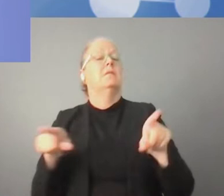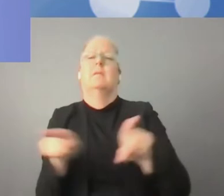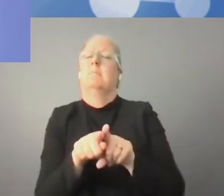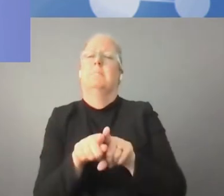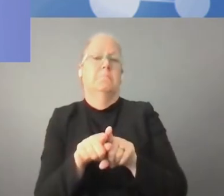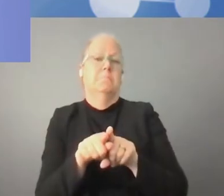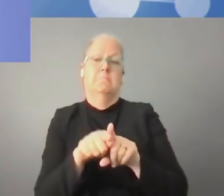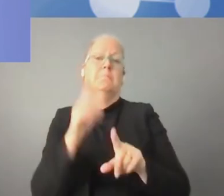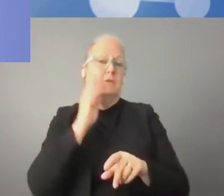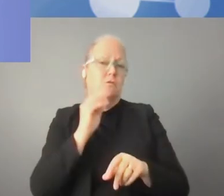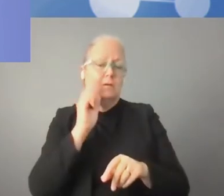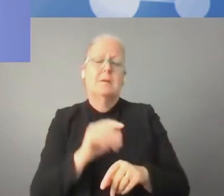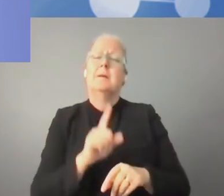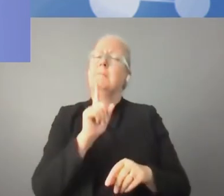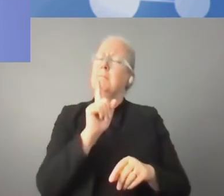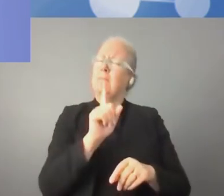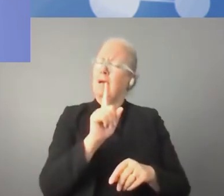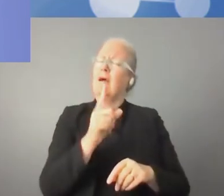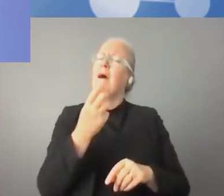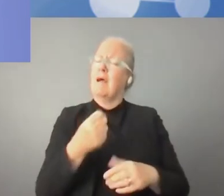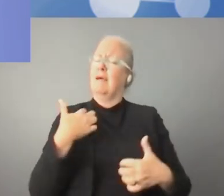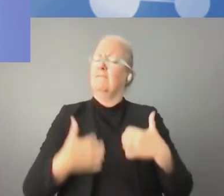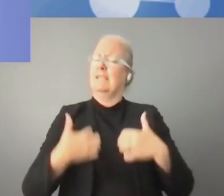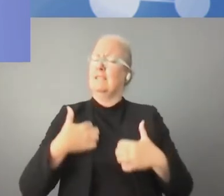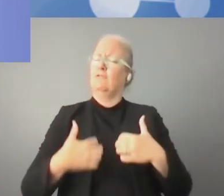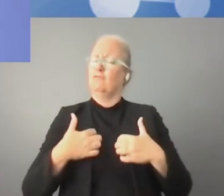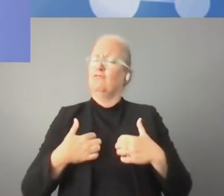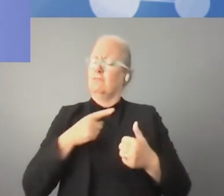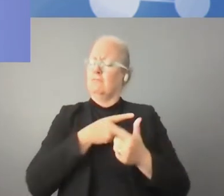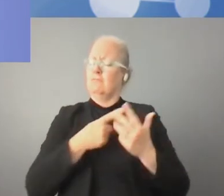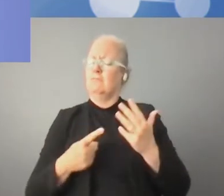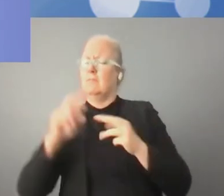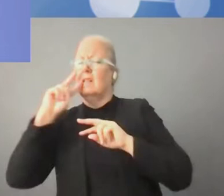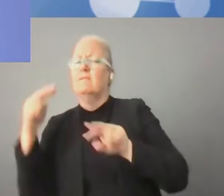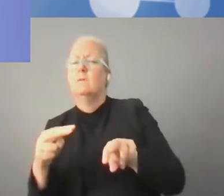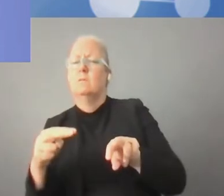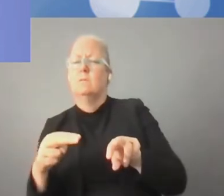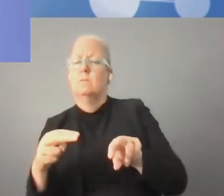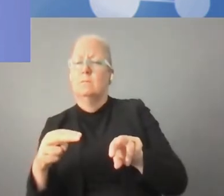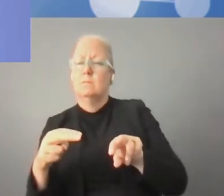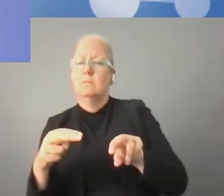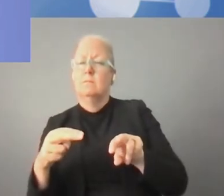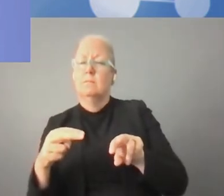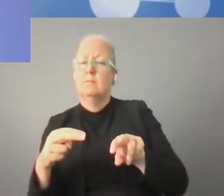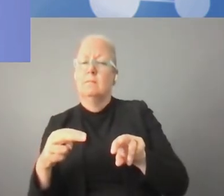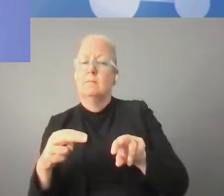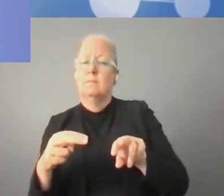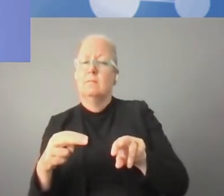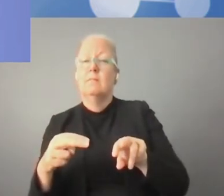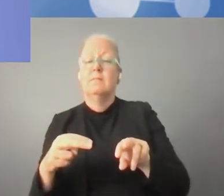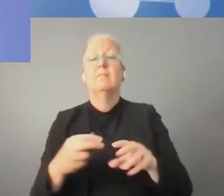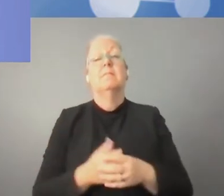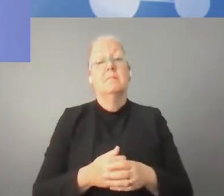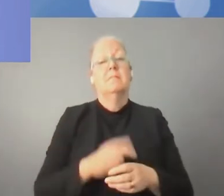在这个新冠当中遇到了很大的问题，我们在拉脱维亚也同样的遇到了很多问题，但是他也有他的好的积极的方